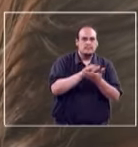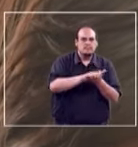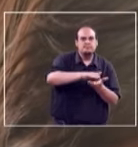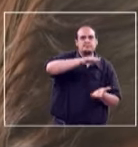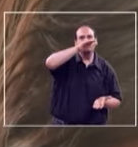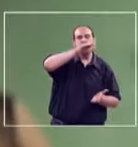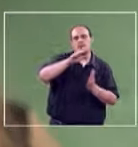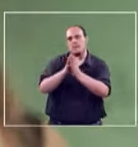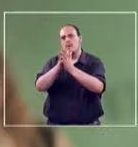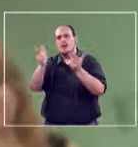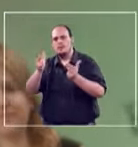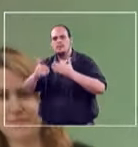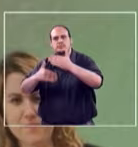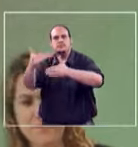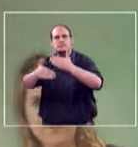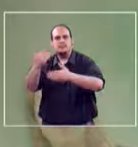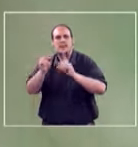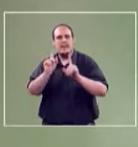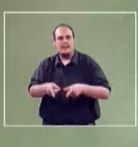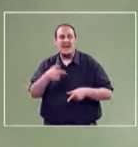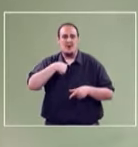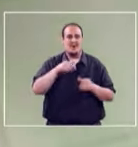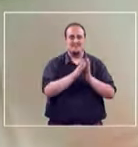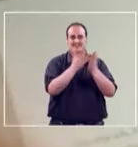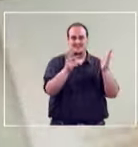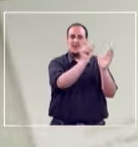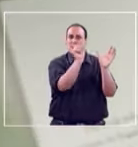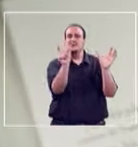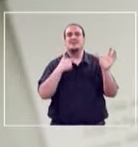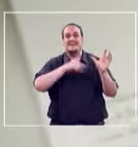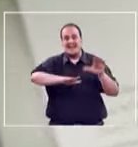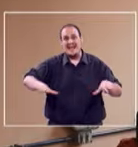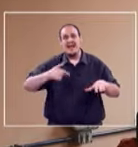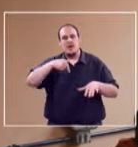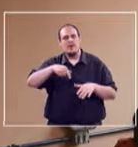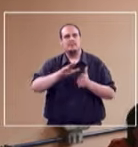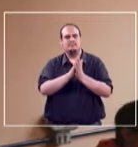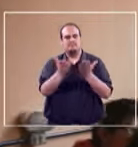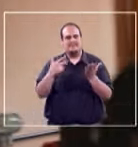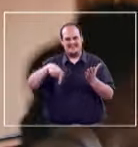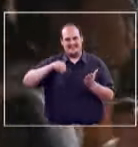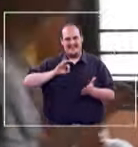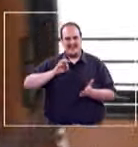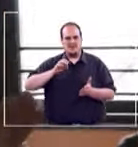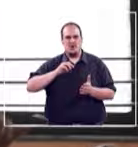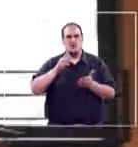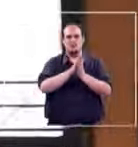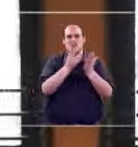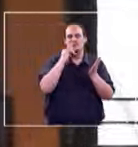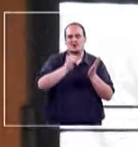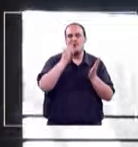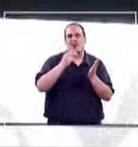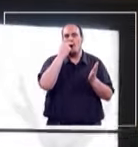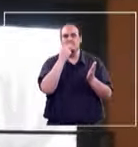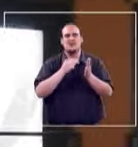I videolibri sono cresciuti proprio come Melanie. Quest'anno hanno lanciato 11 nuove storie per adolescenti, oltre alla collezione per i bambini, e